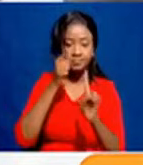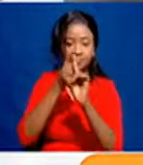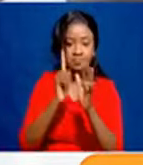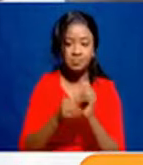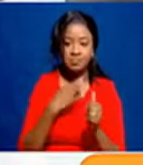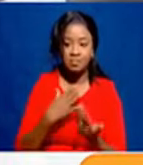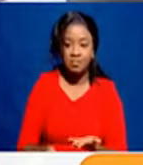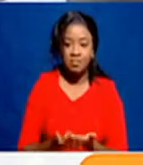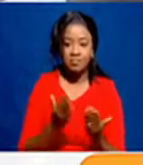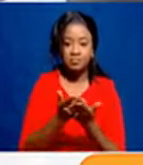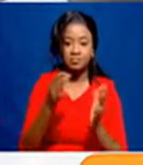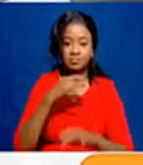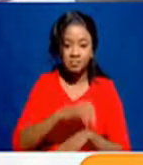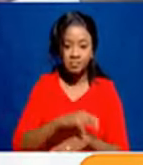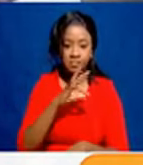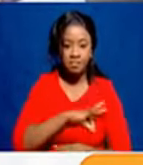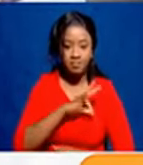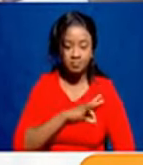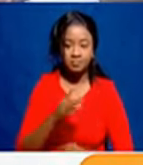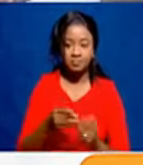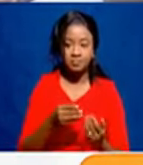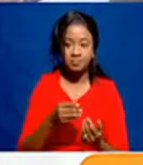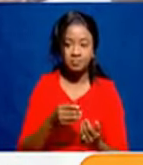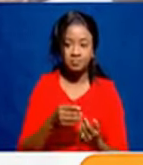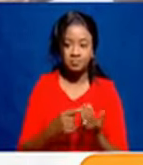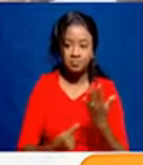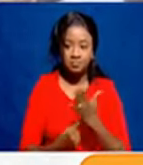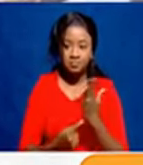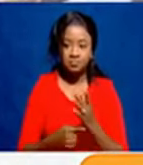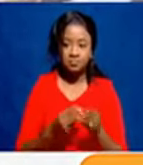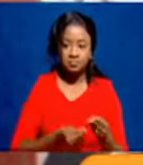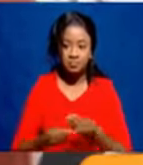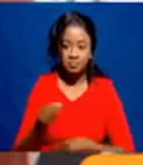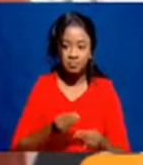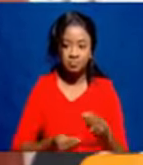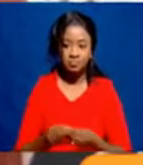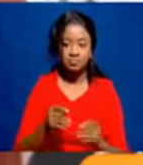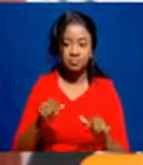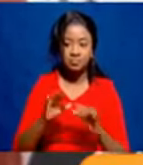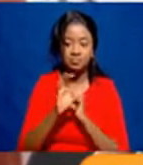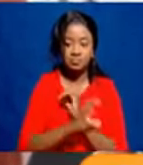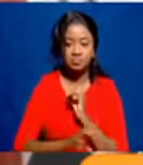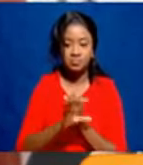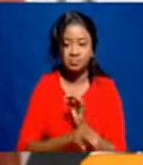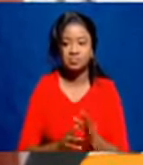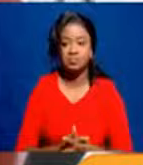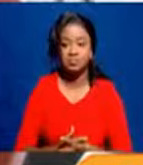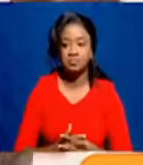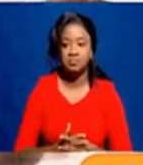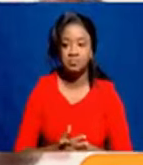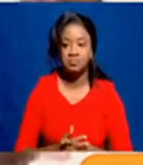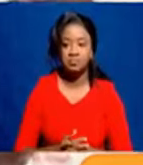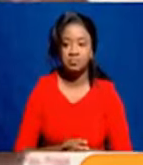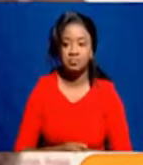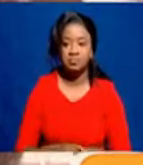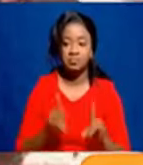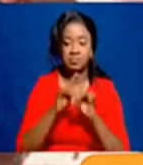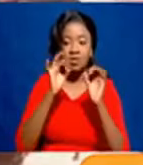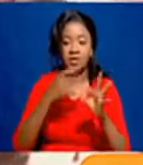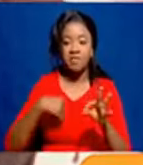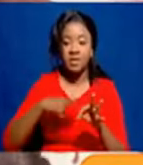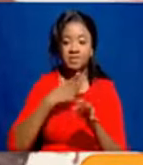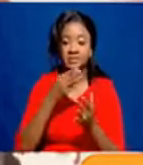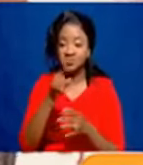of digital payments and digital transactions across the country. Kama mpango ilikuwa ni utafute pesa